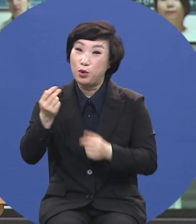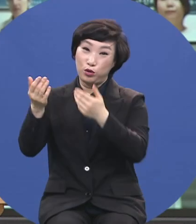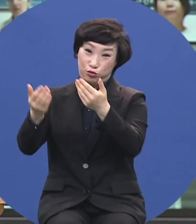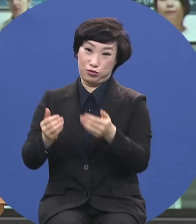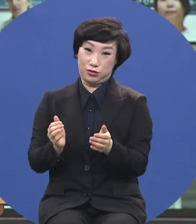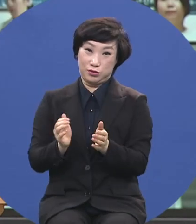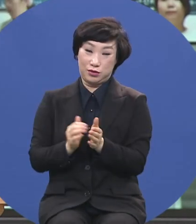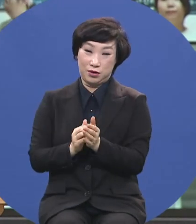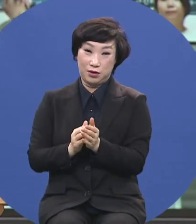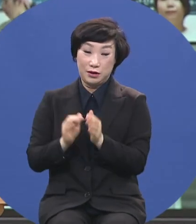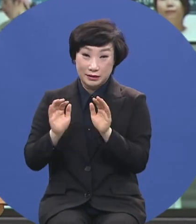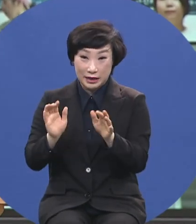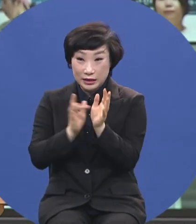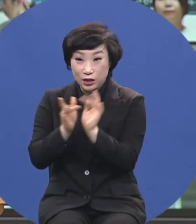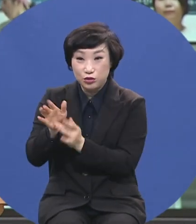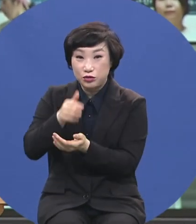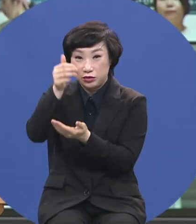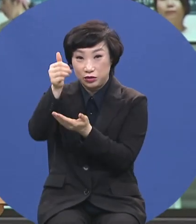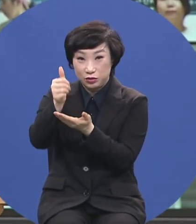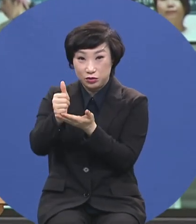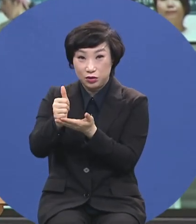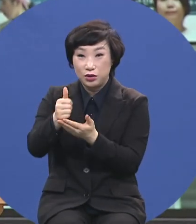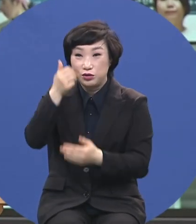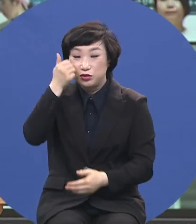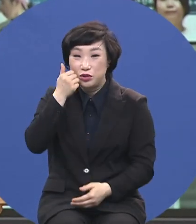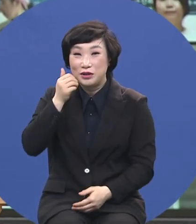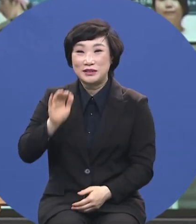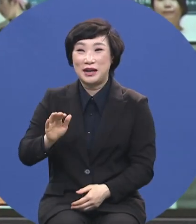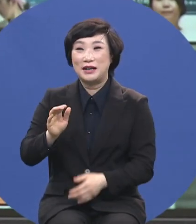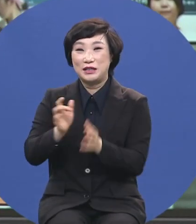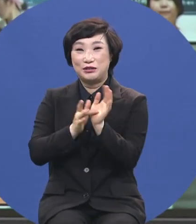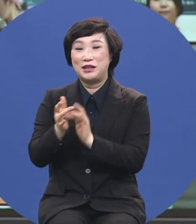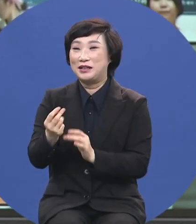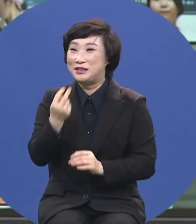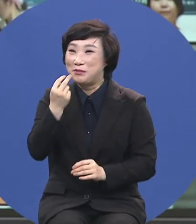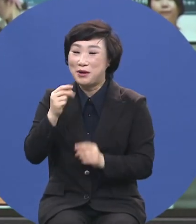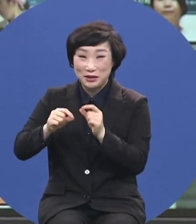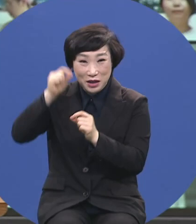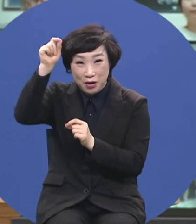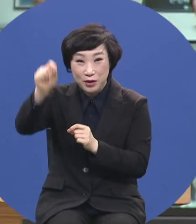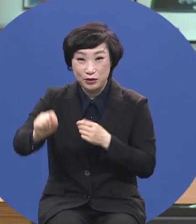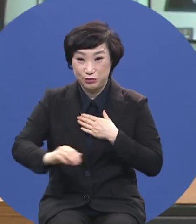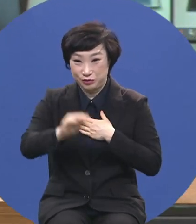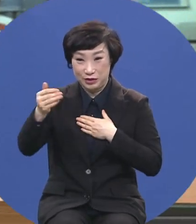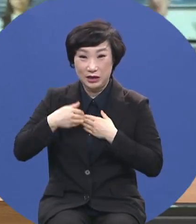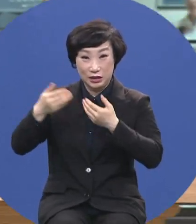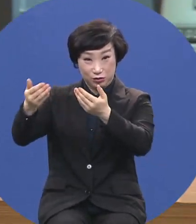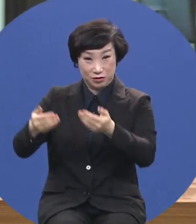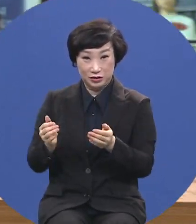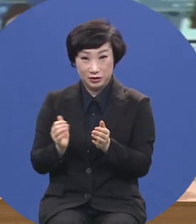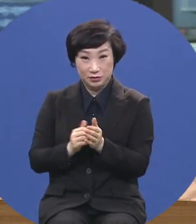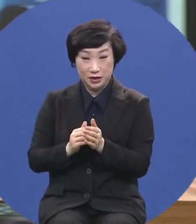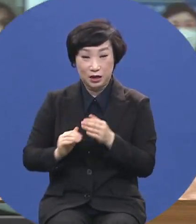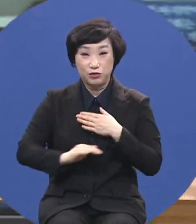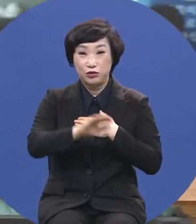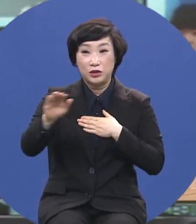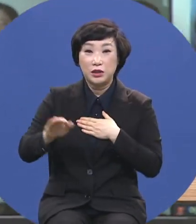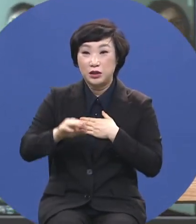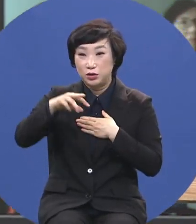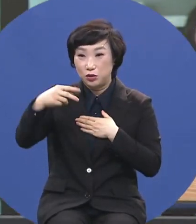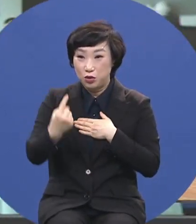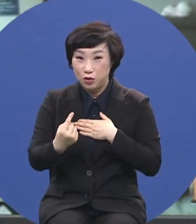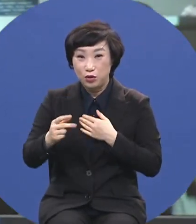주셨으니 예수 그리스도는 자신의 영원한 생명을 우리에게 줘서 우리도